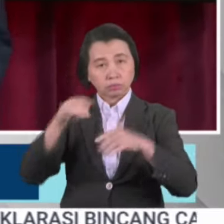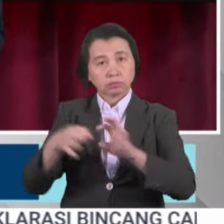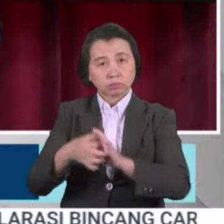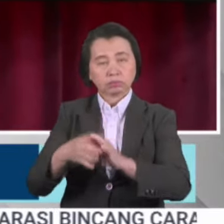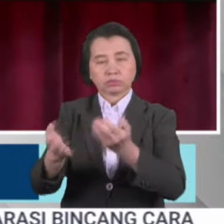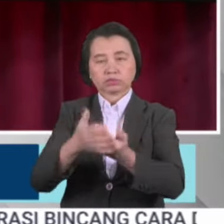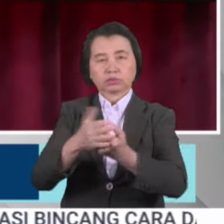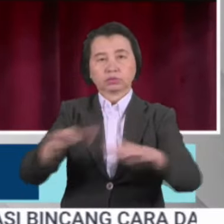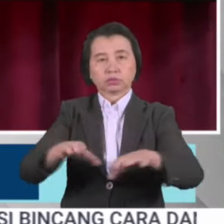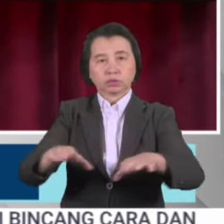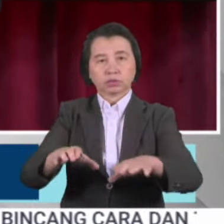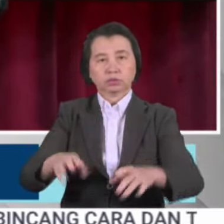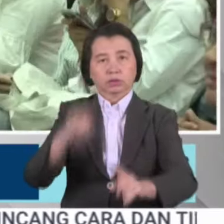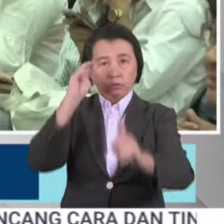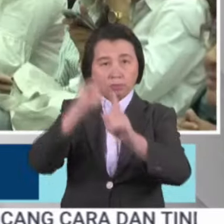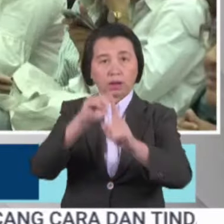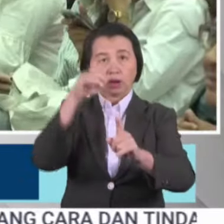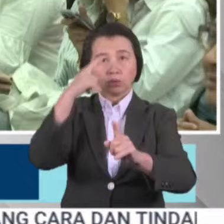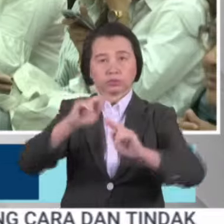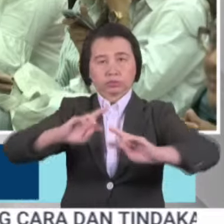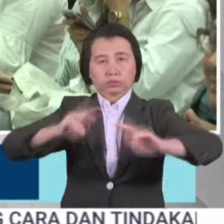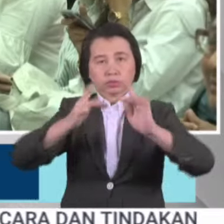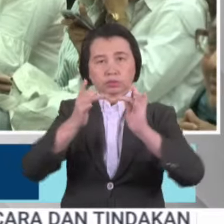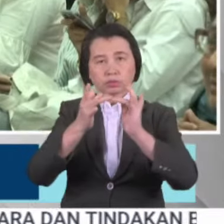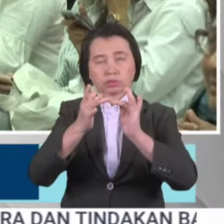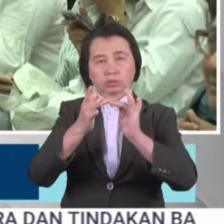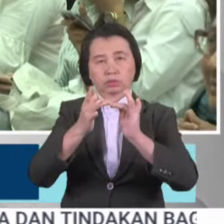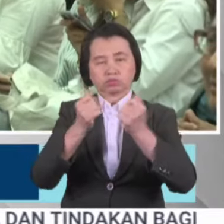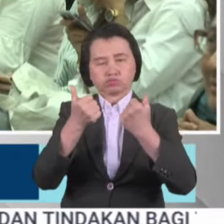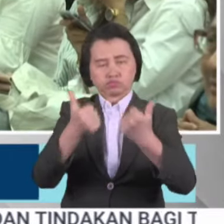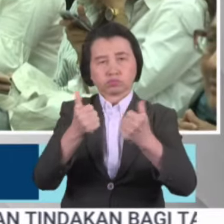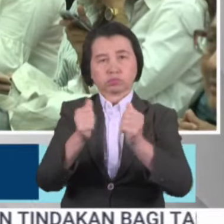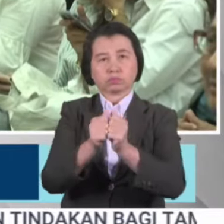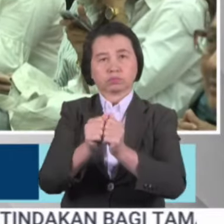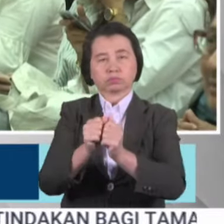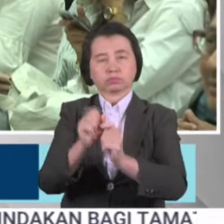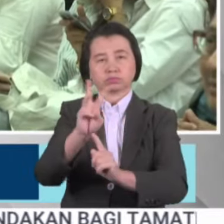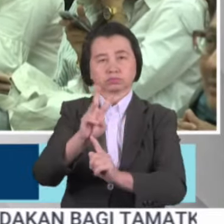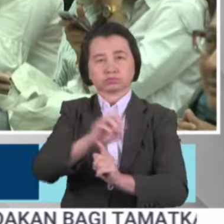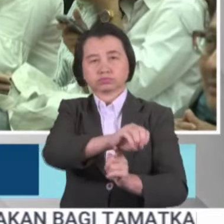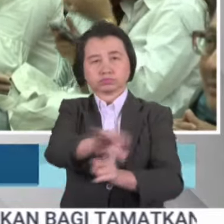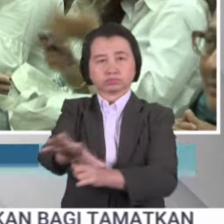permudah pelaksanaannya. Matlamatnya untuk tingkatkan capaian internet di universiti awam.